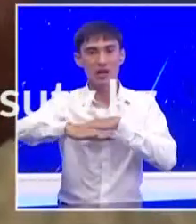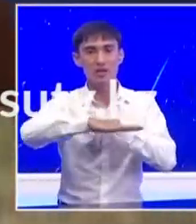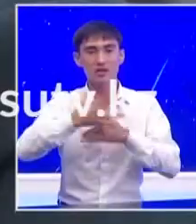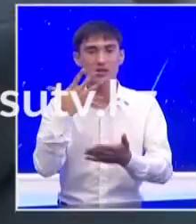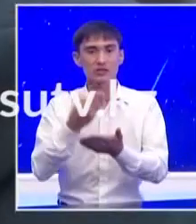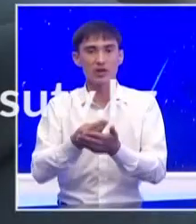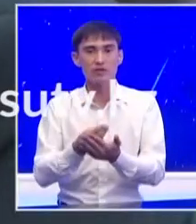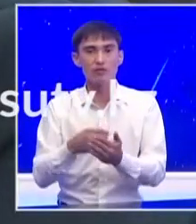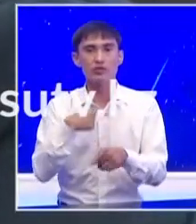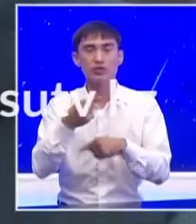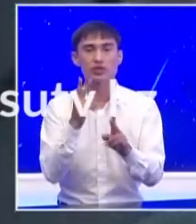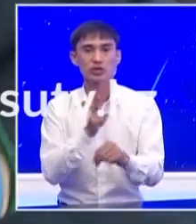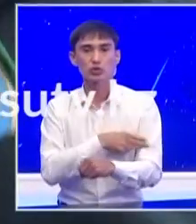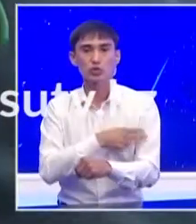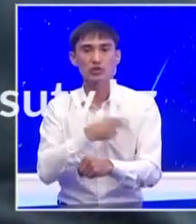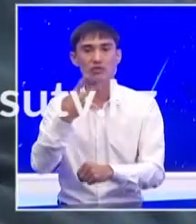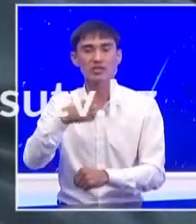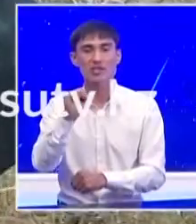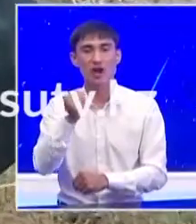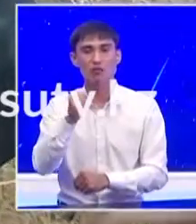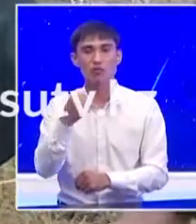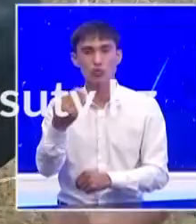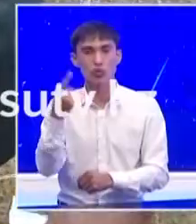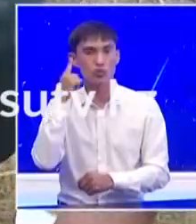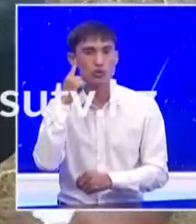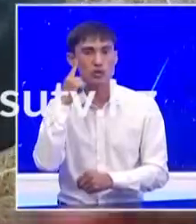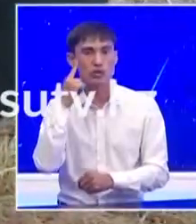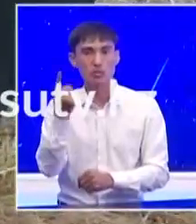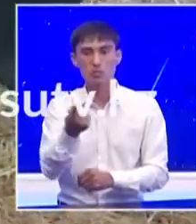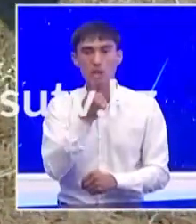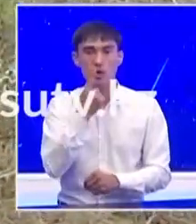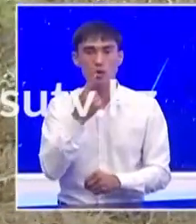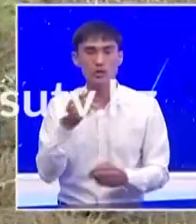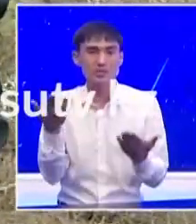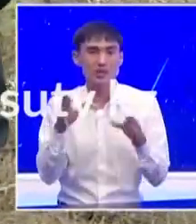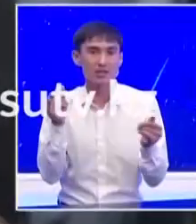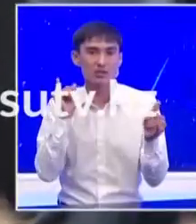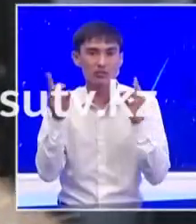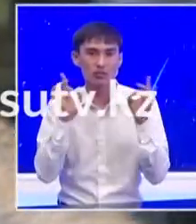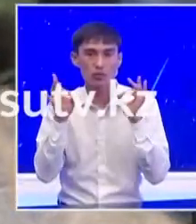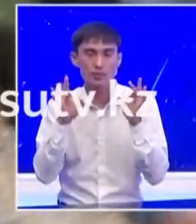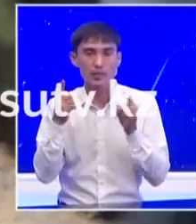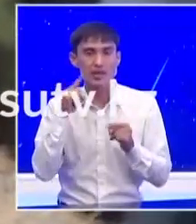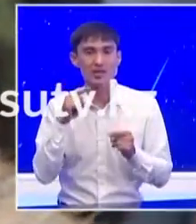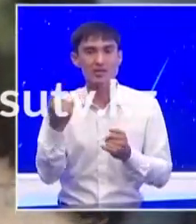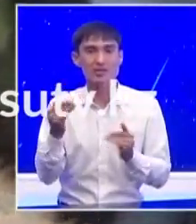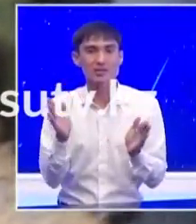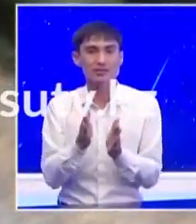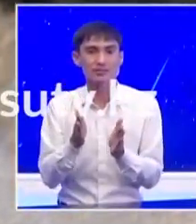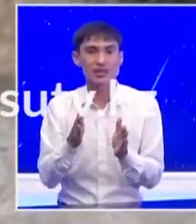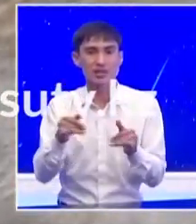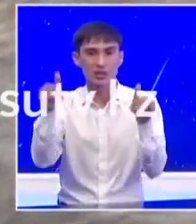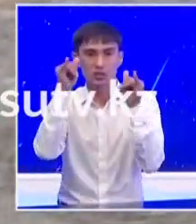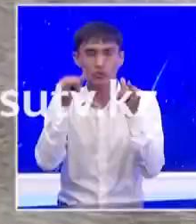своего очередного дежурства, 20 августа, он услышал неподалеку странные звуки. Оказалось, их издавал детеныш